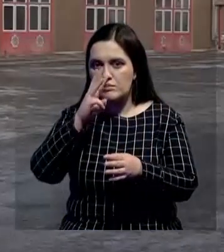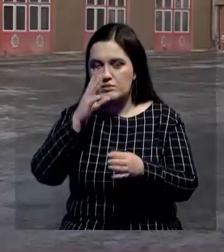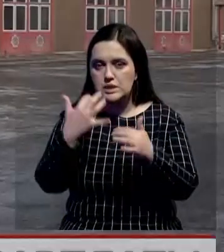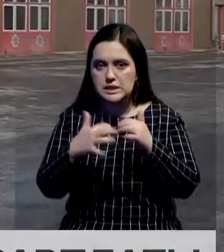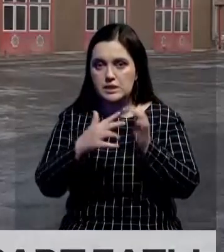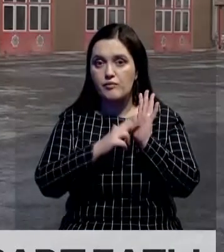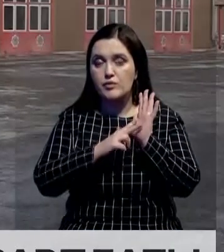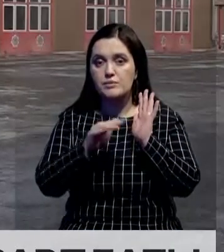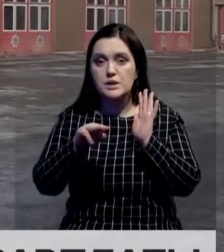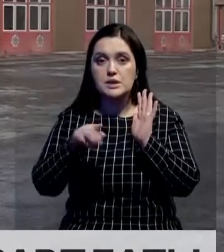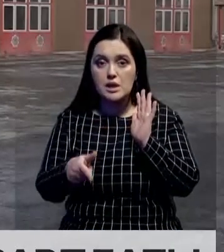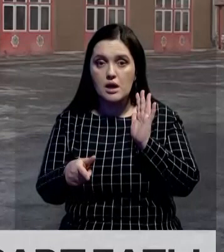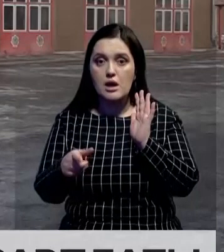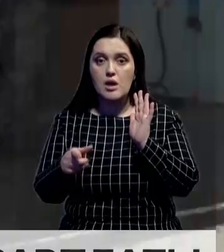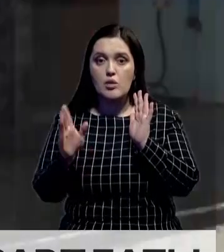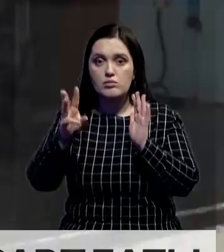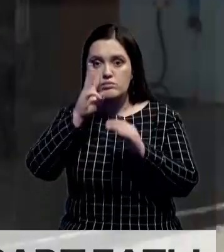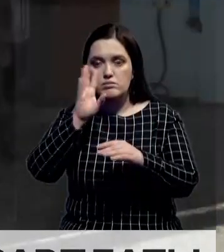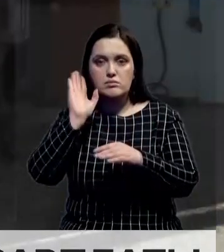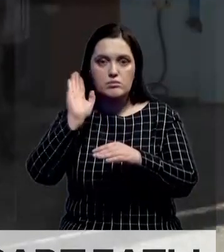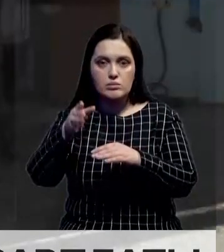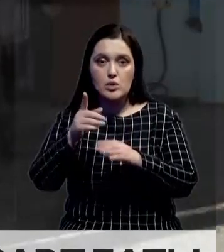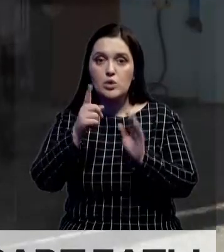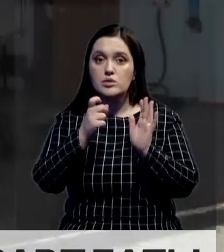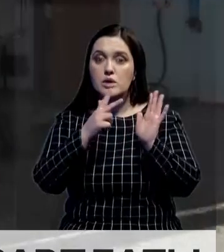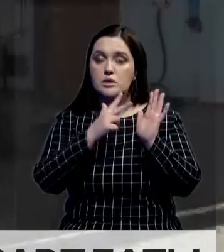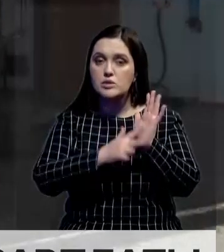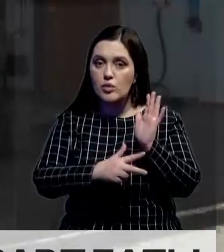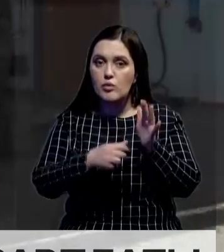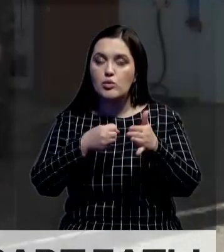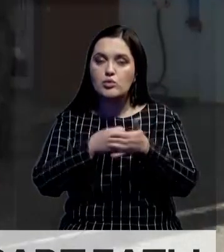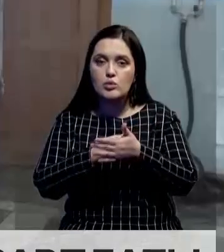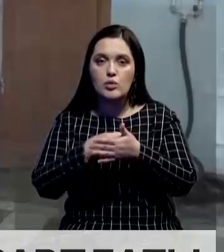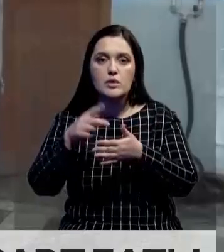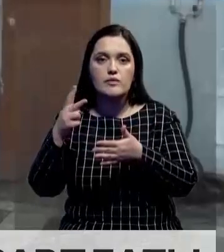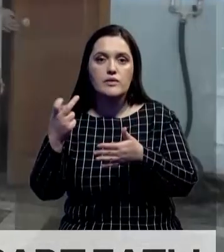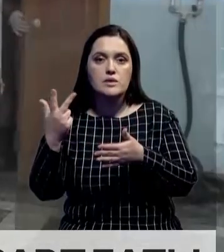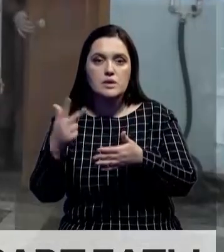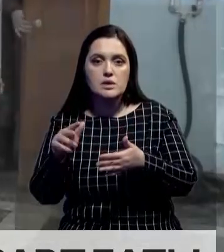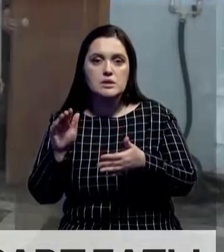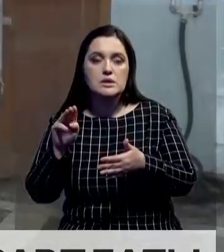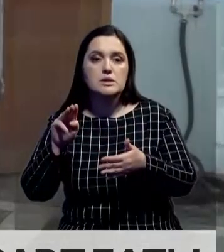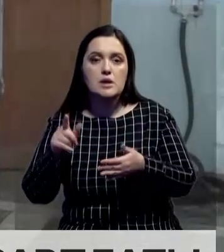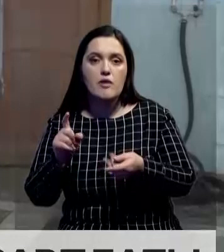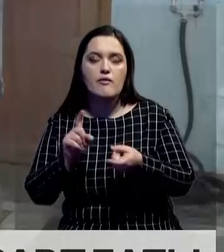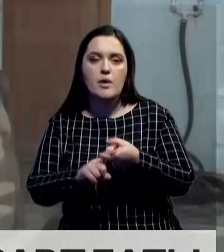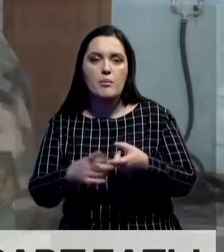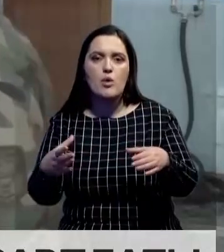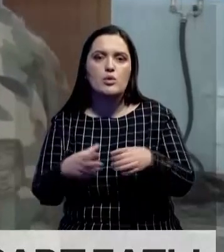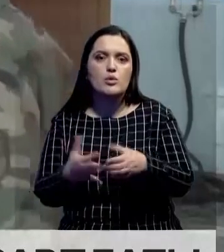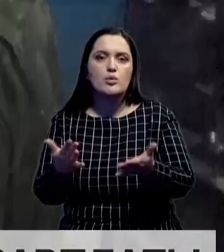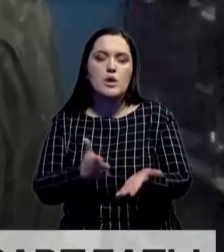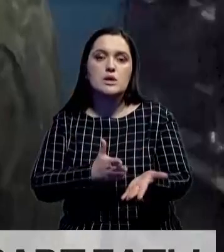среднем 80 тысяч тенге, то по новому расчету его зарплата составит от 180 до 230 тысяч,